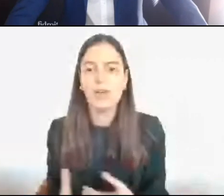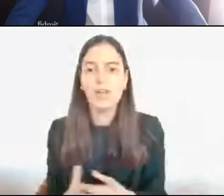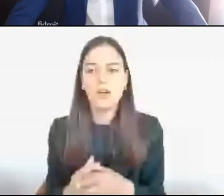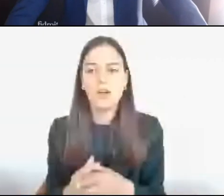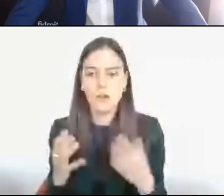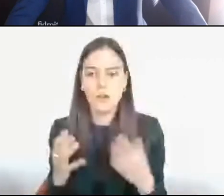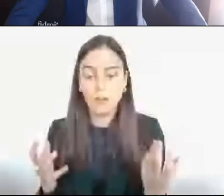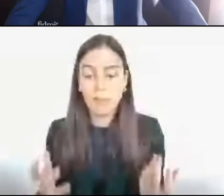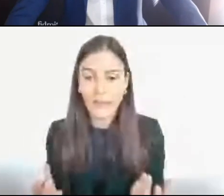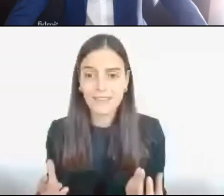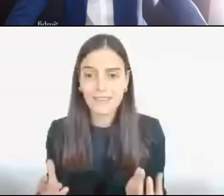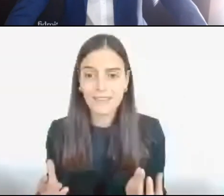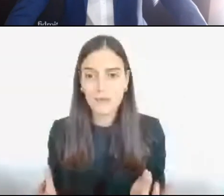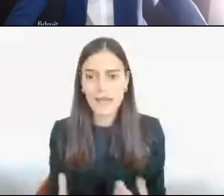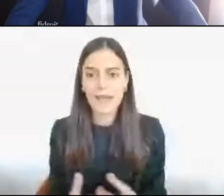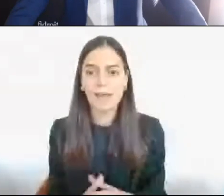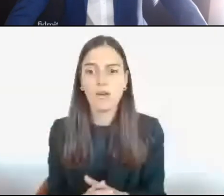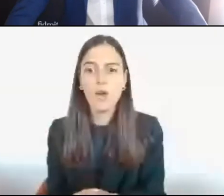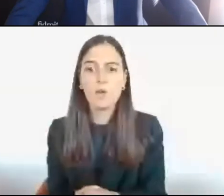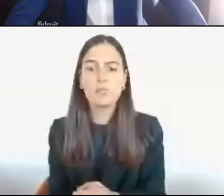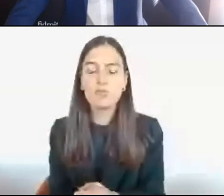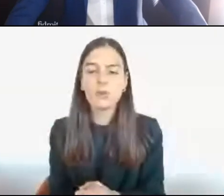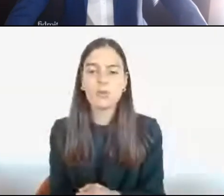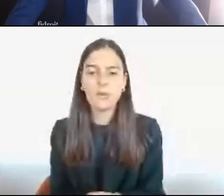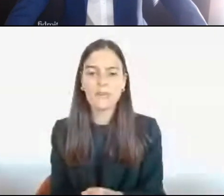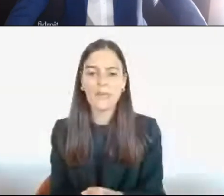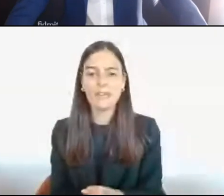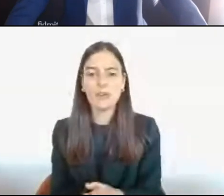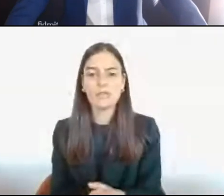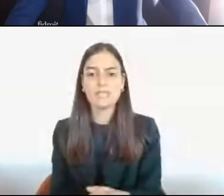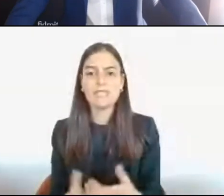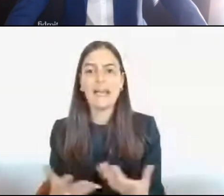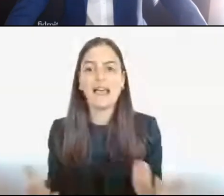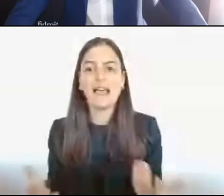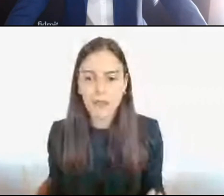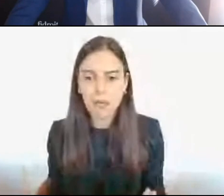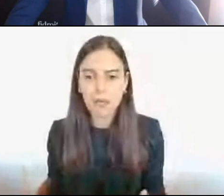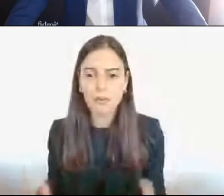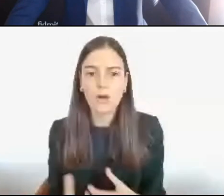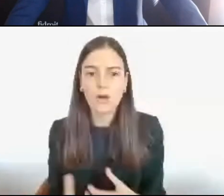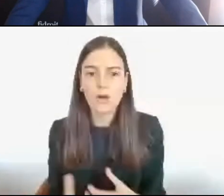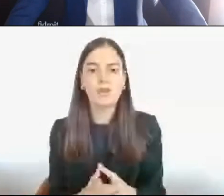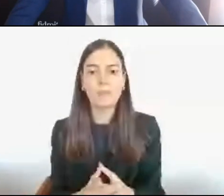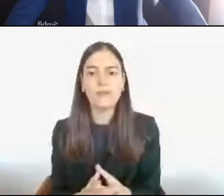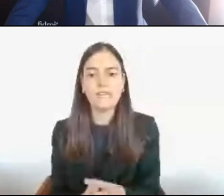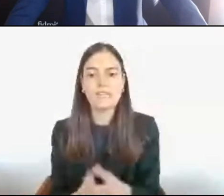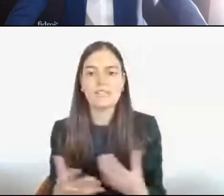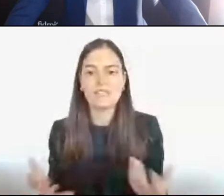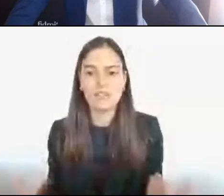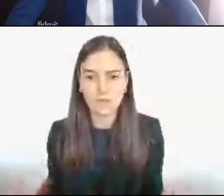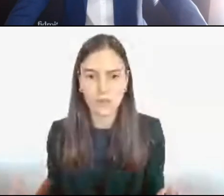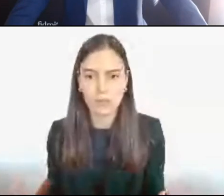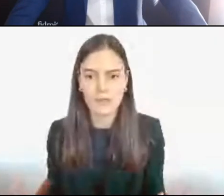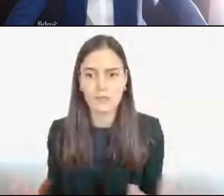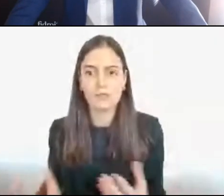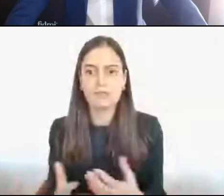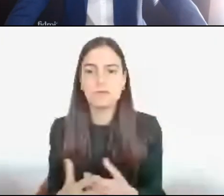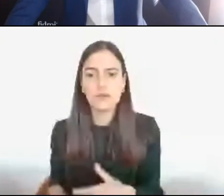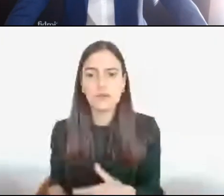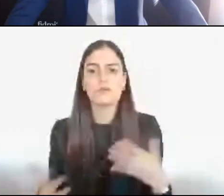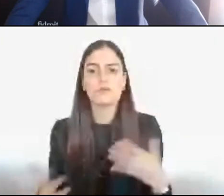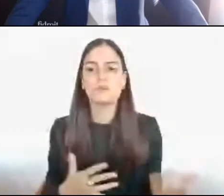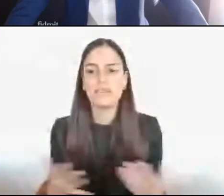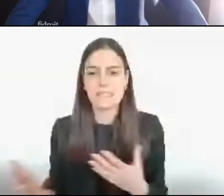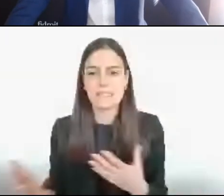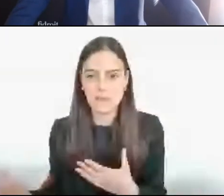70% de perte de salaire pour tous les travailleurs dits indépendants, notamment les chefs d'entreprise. Donc, vous